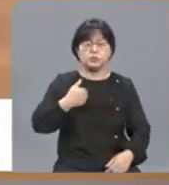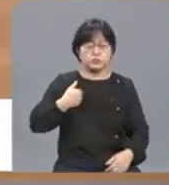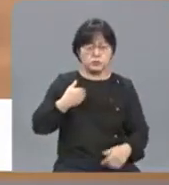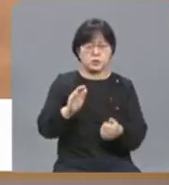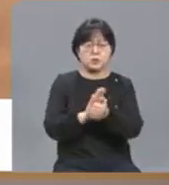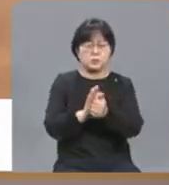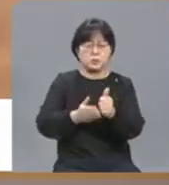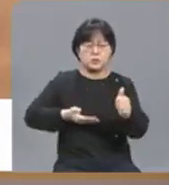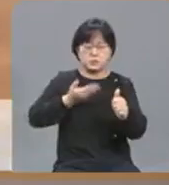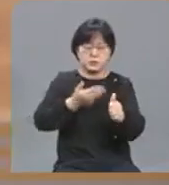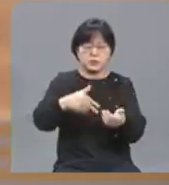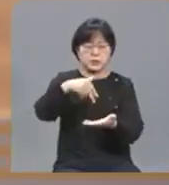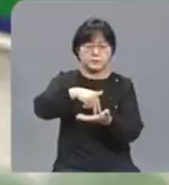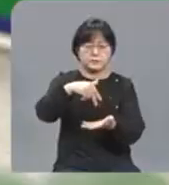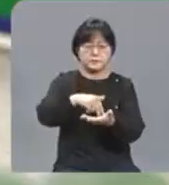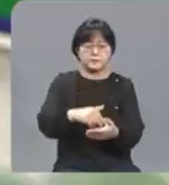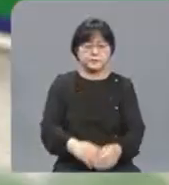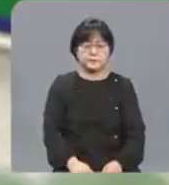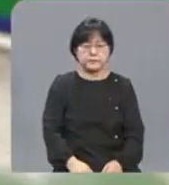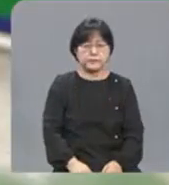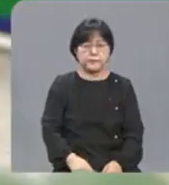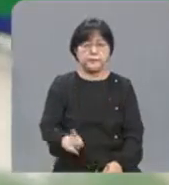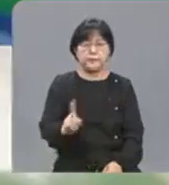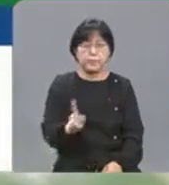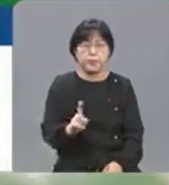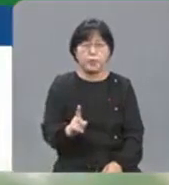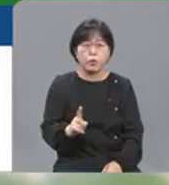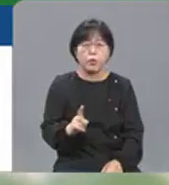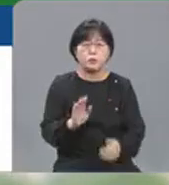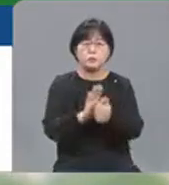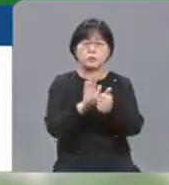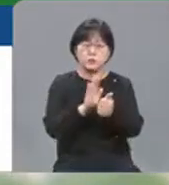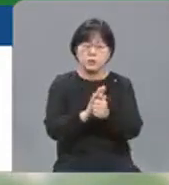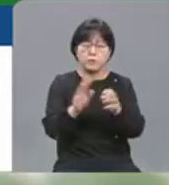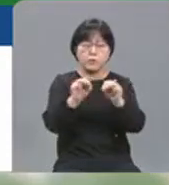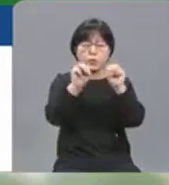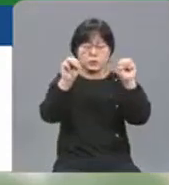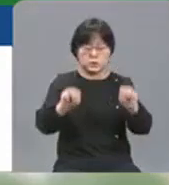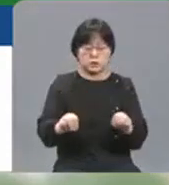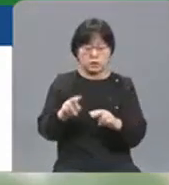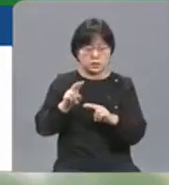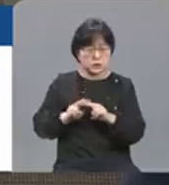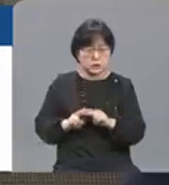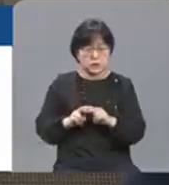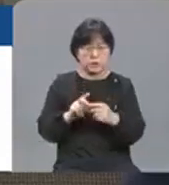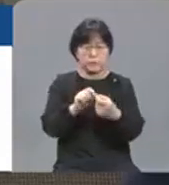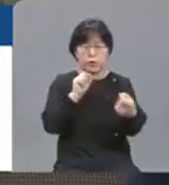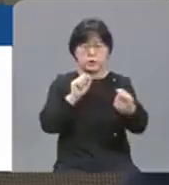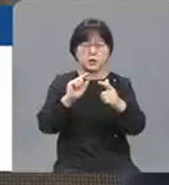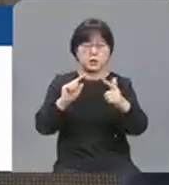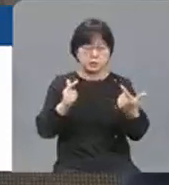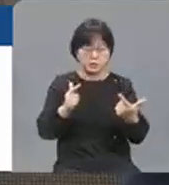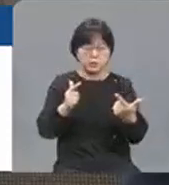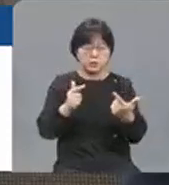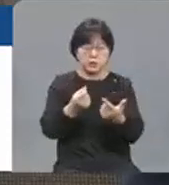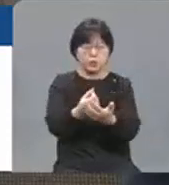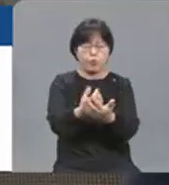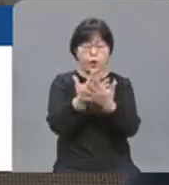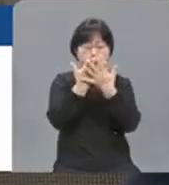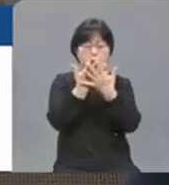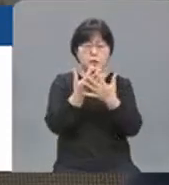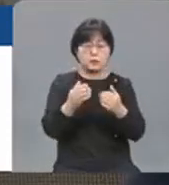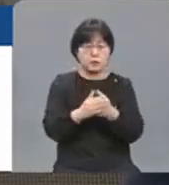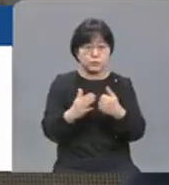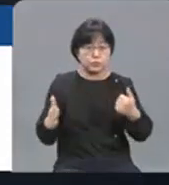편의를 제공했다는 입장입니다 또 어떤 것을 해드려야 되는가 모니터하고 의자하고 멀지 않고 그 학대를 충분히 했기